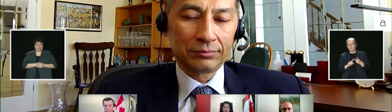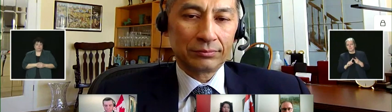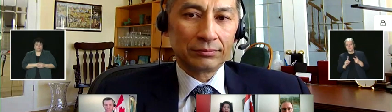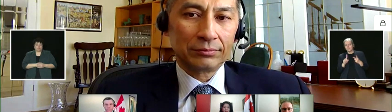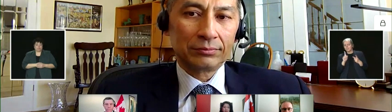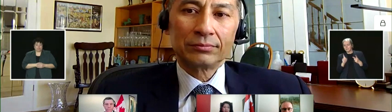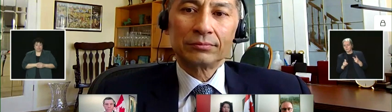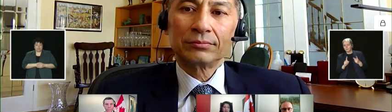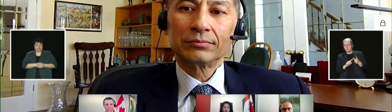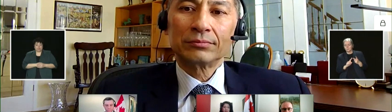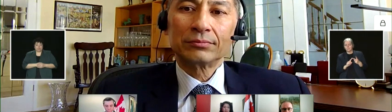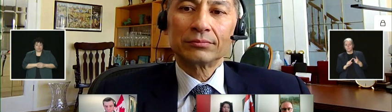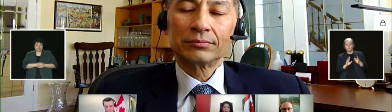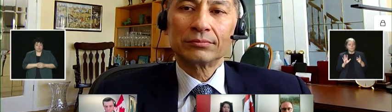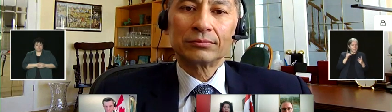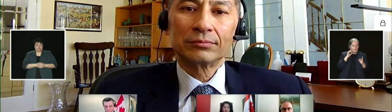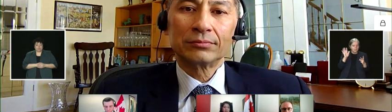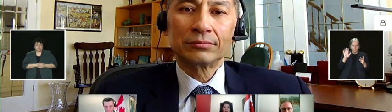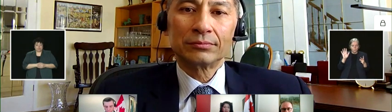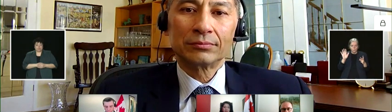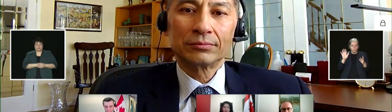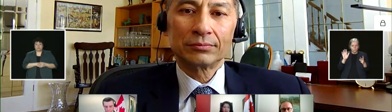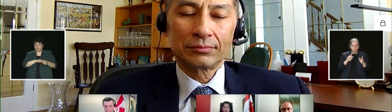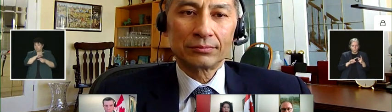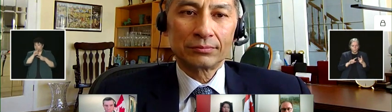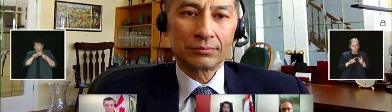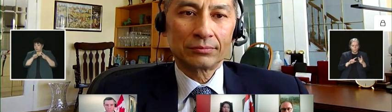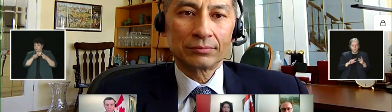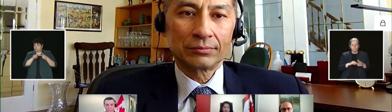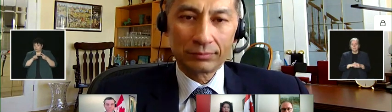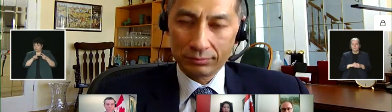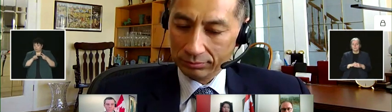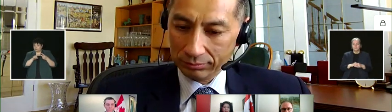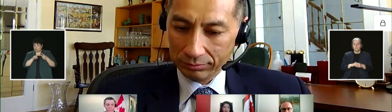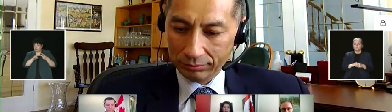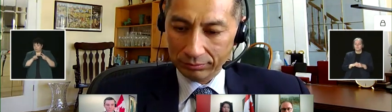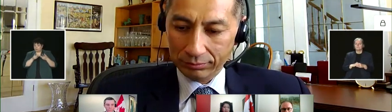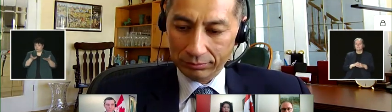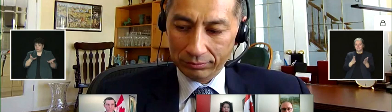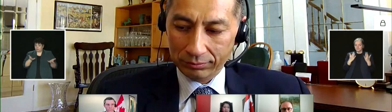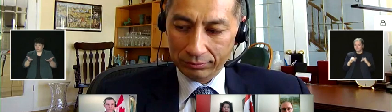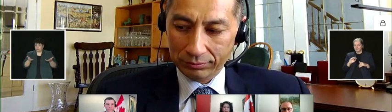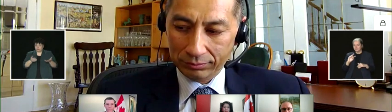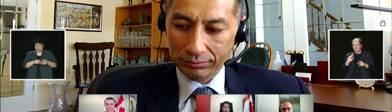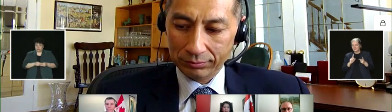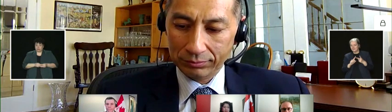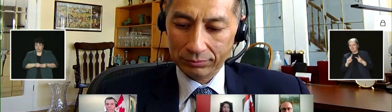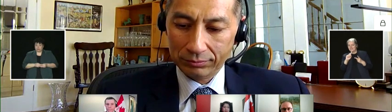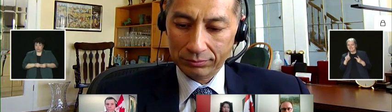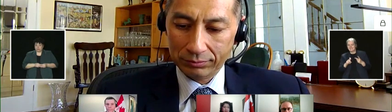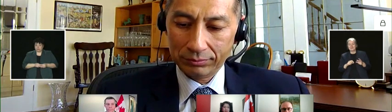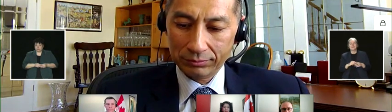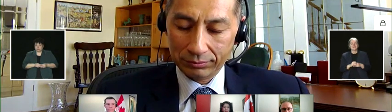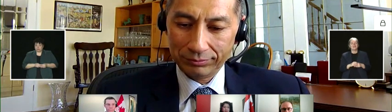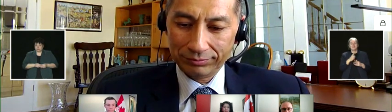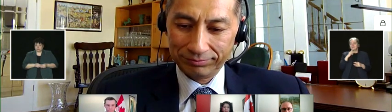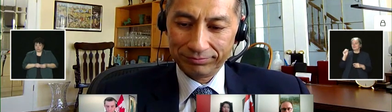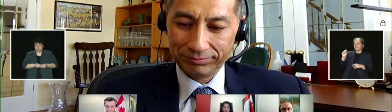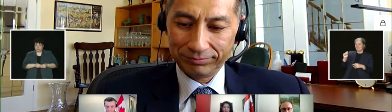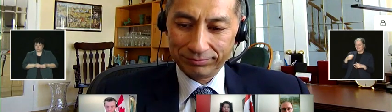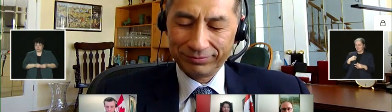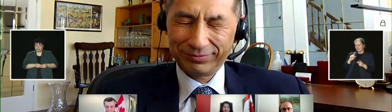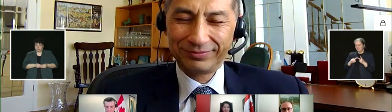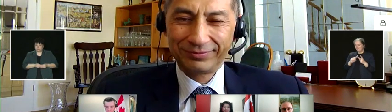Puis en suivi, oui, allô? Qu'est-ce que j'allais dire? Question de suivi? Oui, en